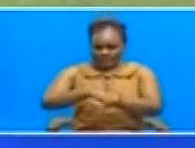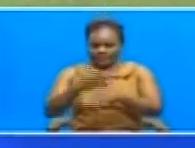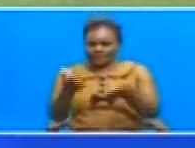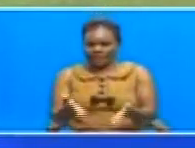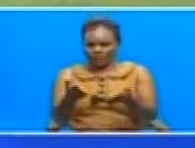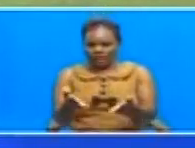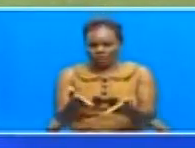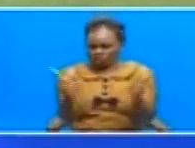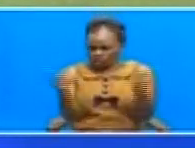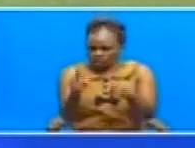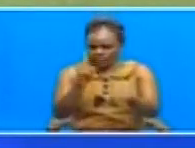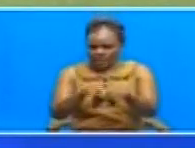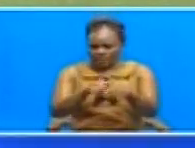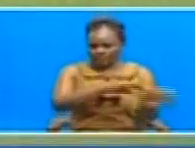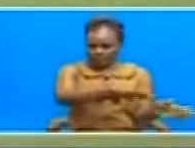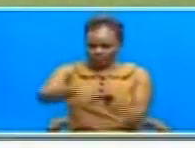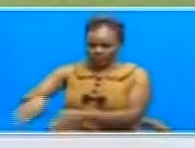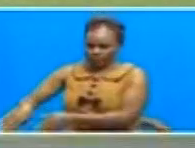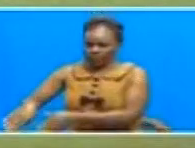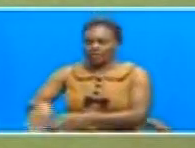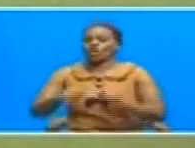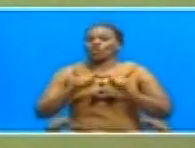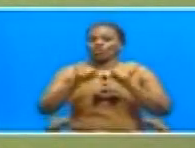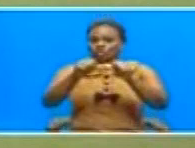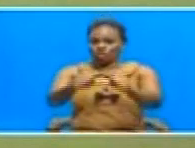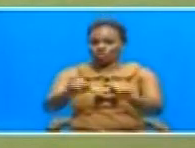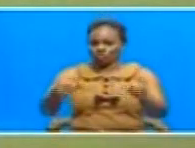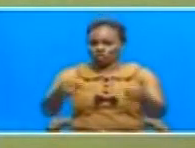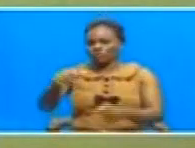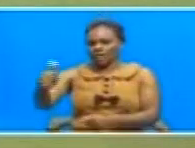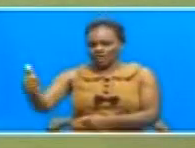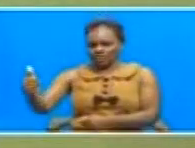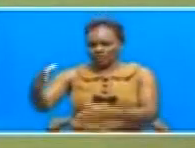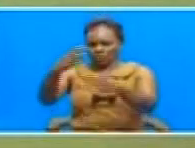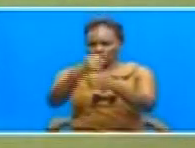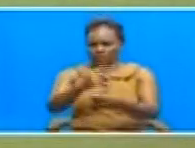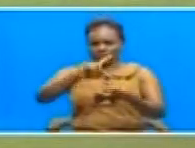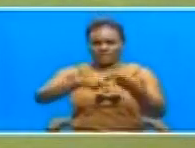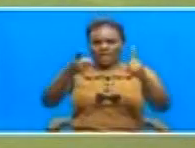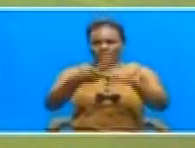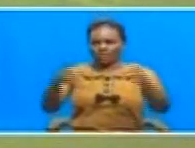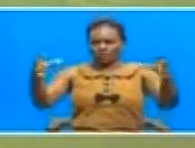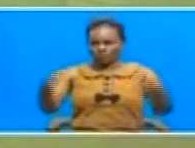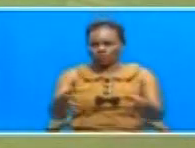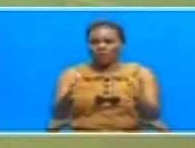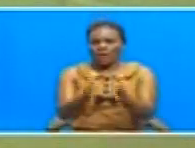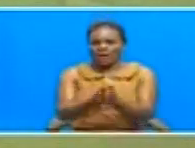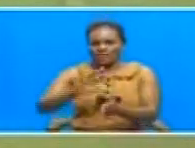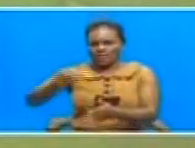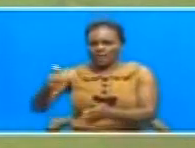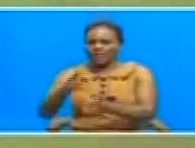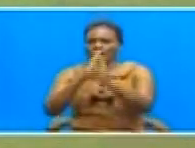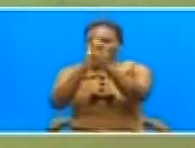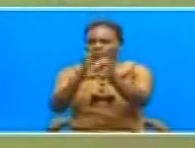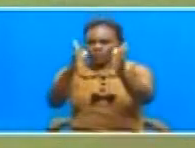tunakuletea kwenye muda usiokuwa mrefu. Hata hivyo, tukiendelea na taarifa nyingine, ni kwamba shirika la Standard Group kwa ushirikiano na shirika la habari